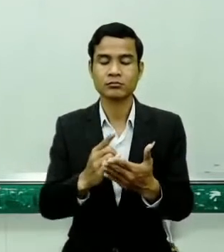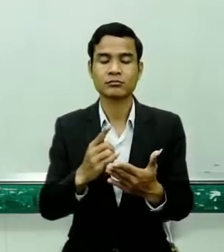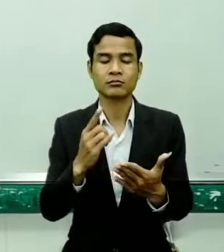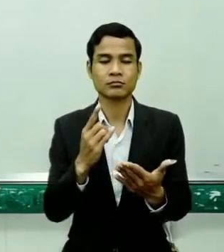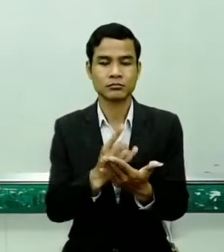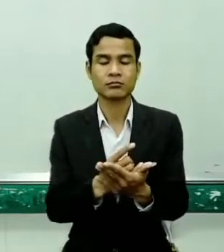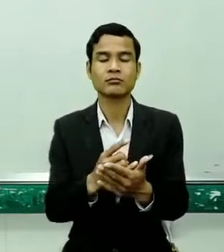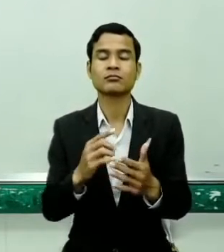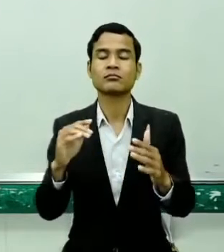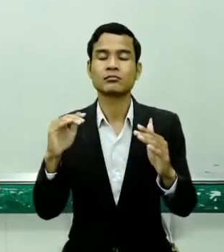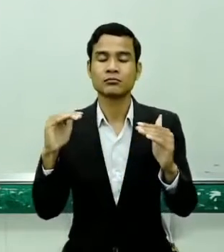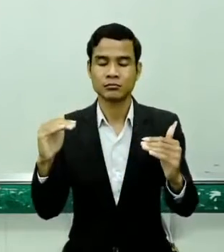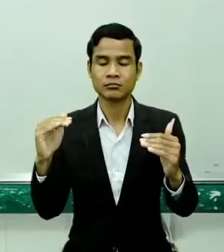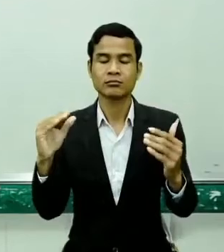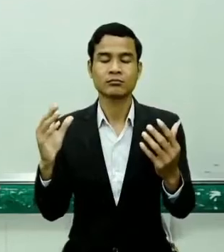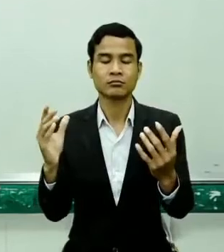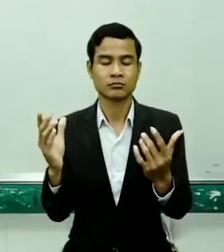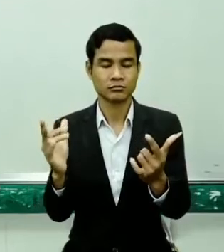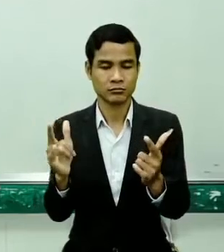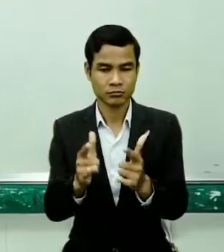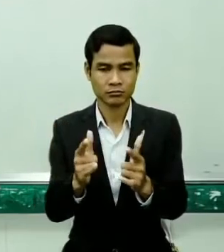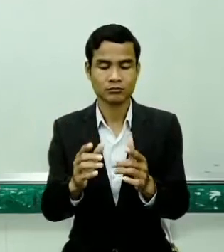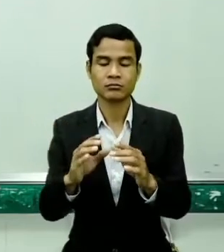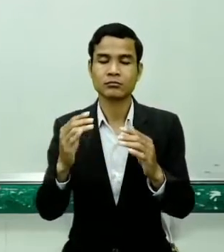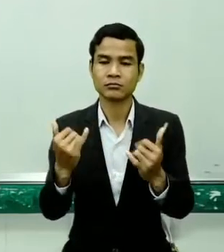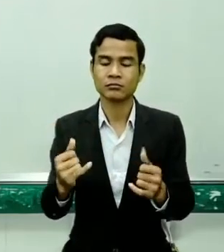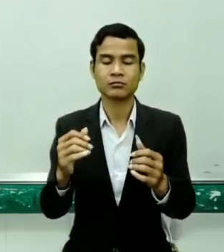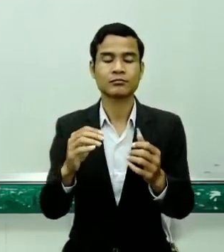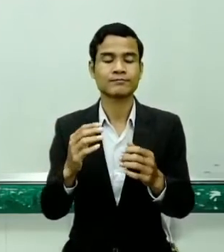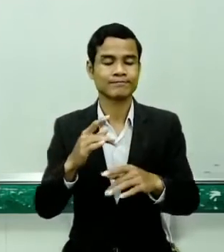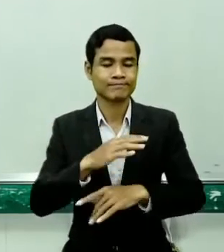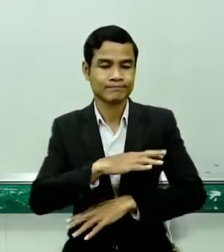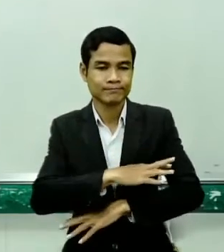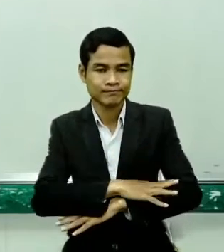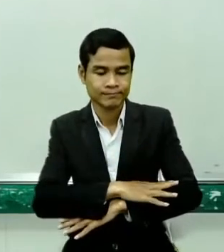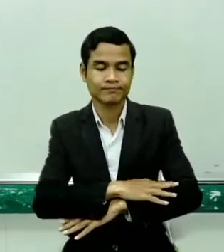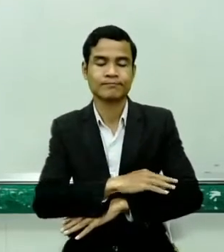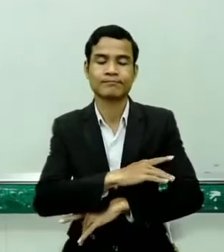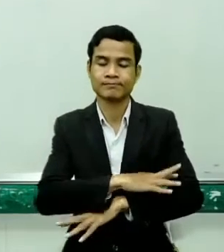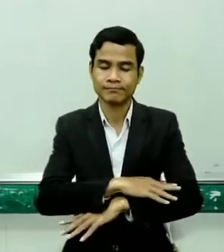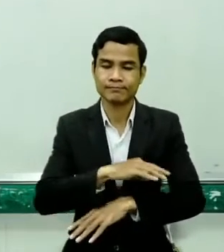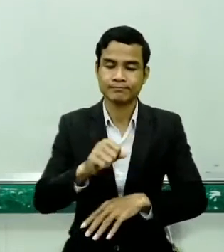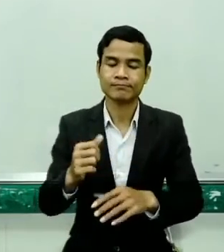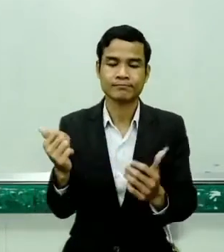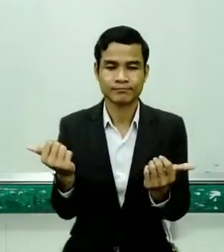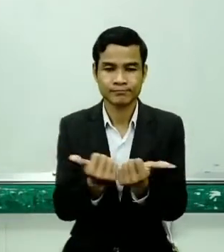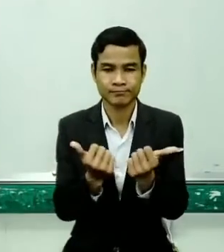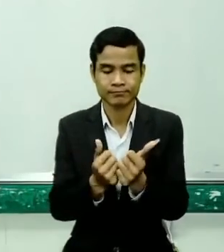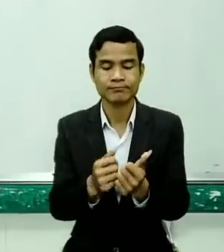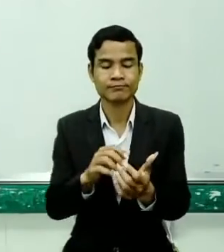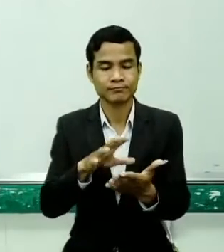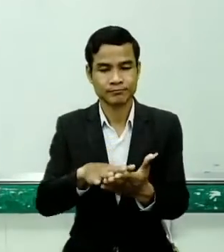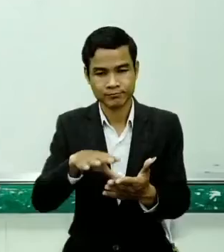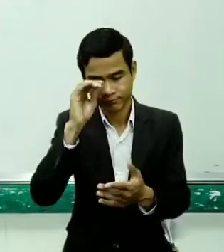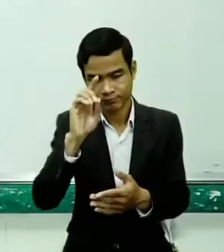khạp. Nè cứ xong bắt đầu bạy ra các con mình tết. Chà, đòi nôn con lên là bài